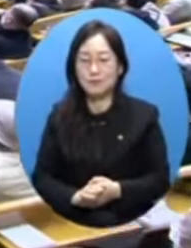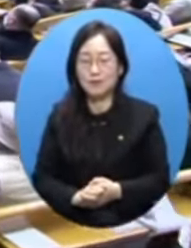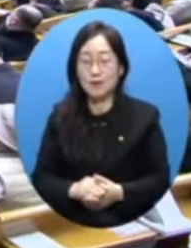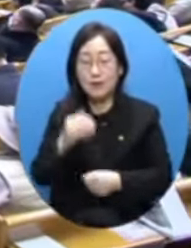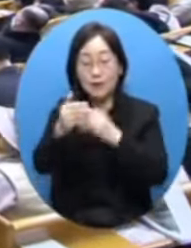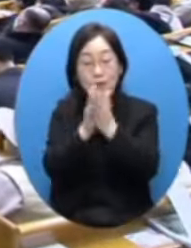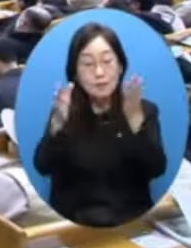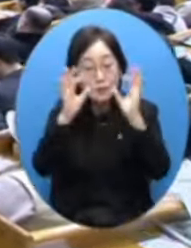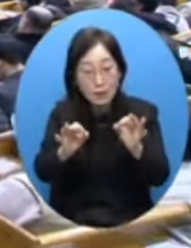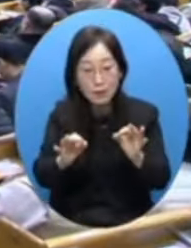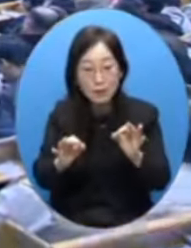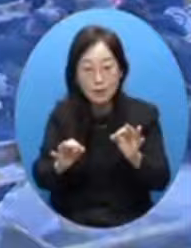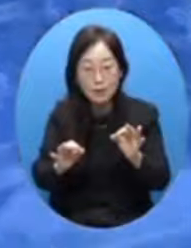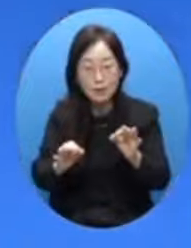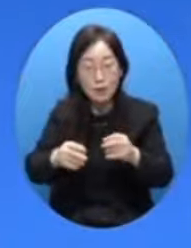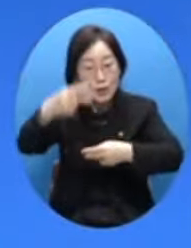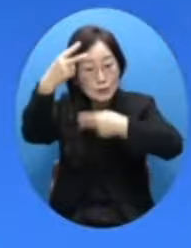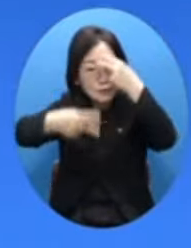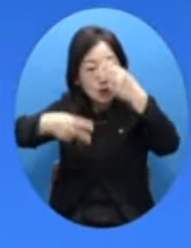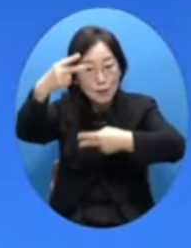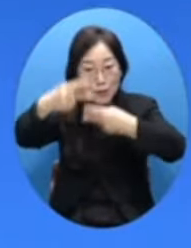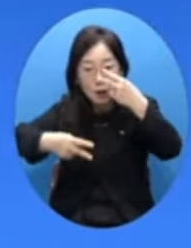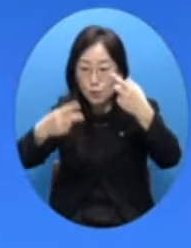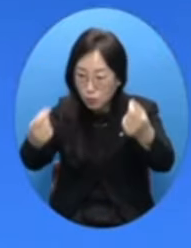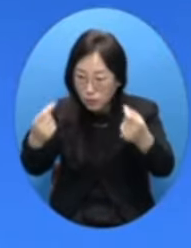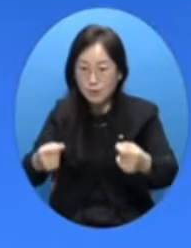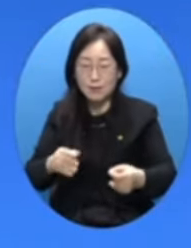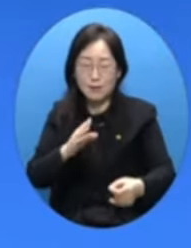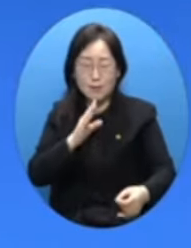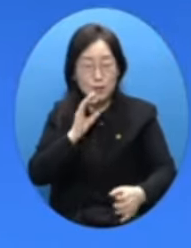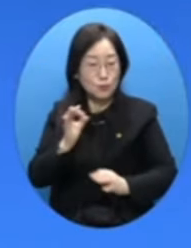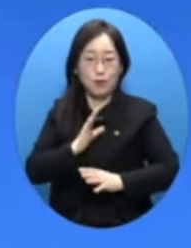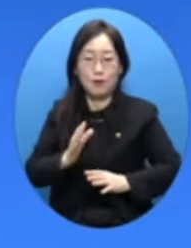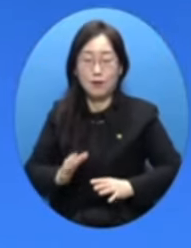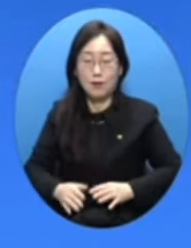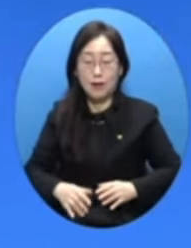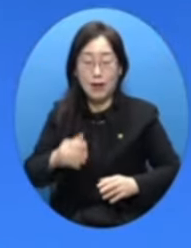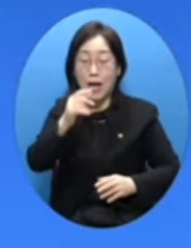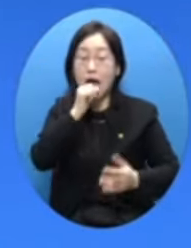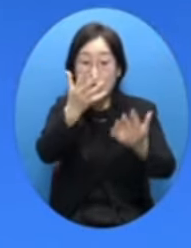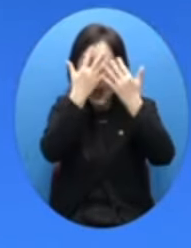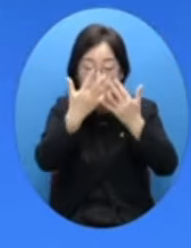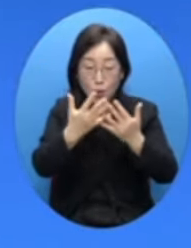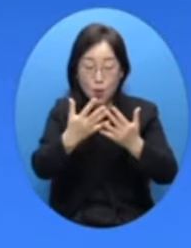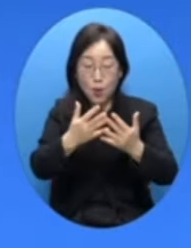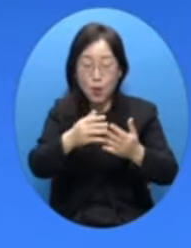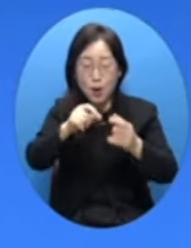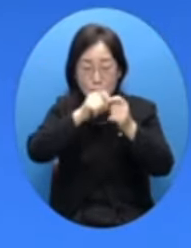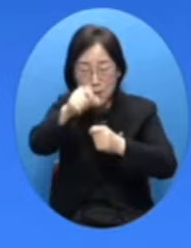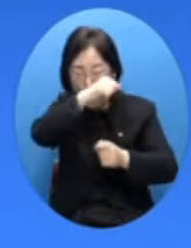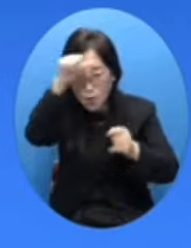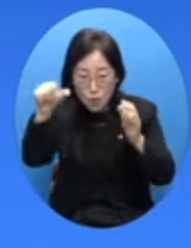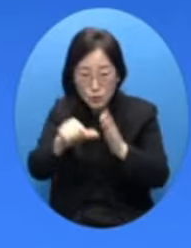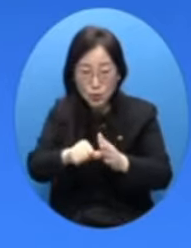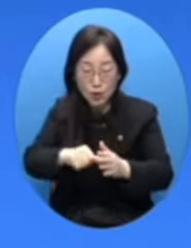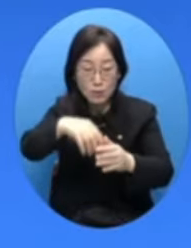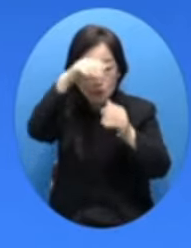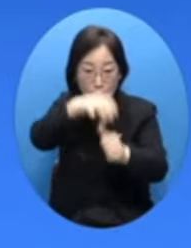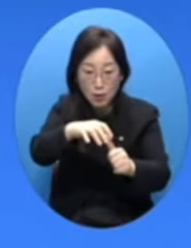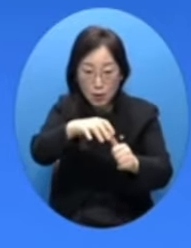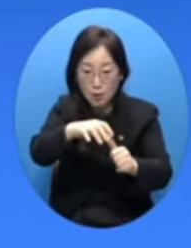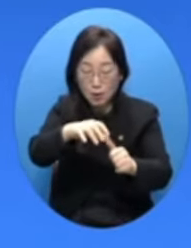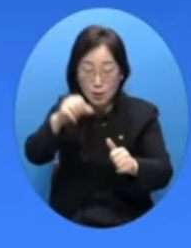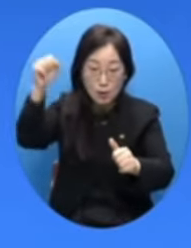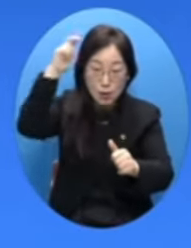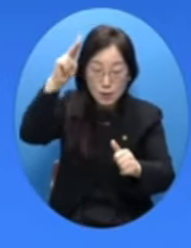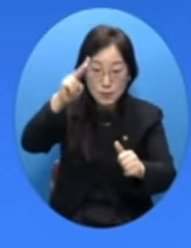성경을 전체 이같이 드라마틱한 이야기가 없습니다. 아니 감옥 죄수로 넣어서 무기징역을 살고 있는 사람을 하루아침에 딱